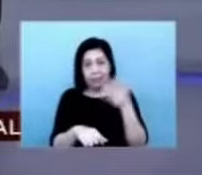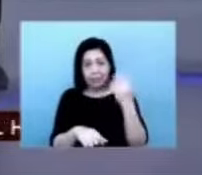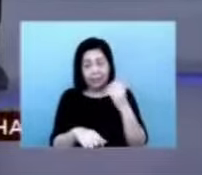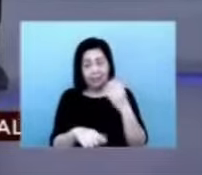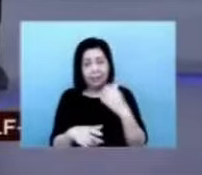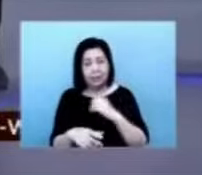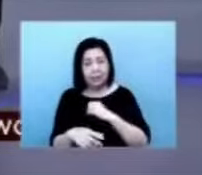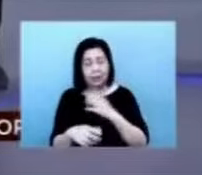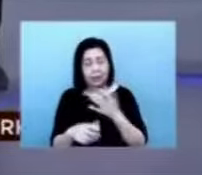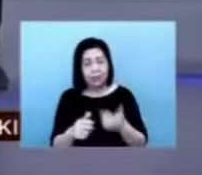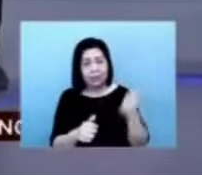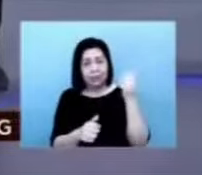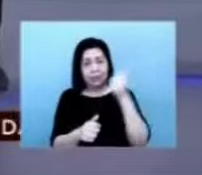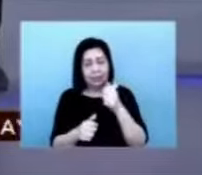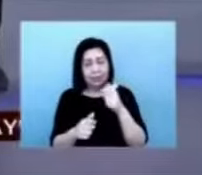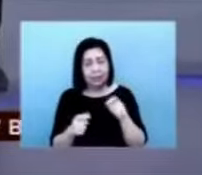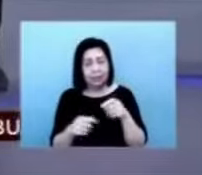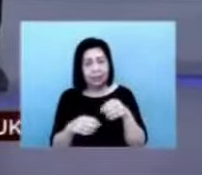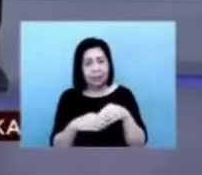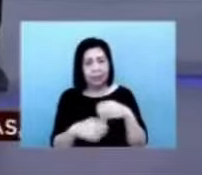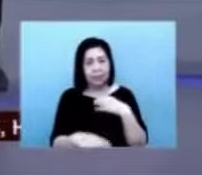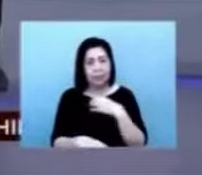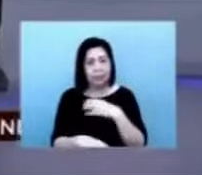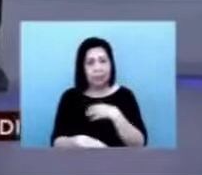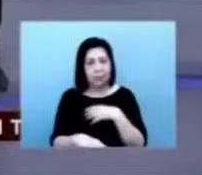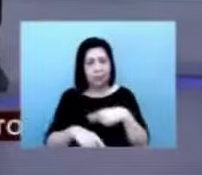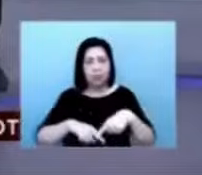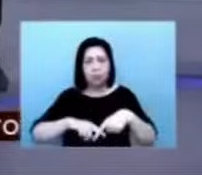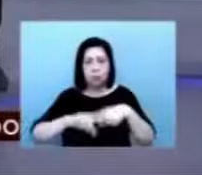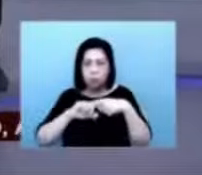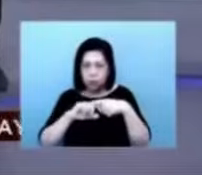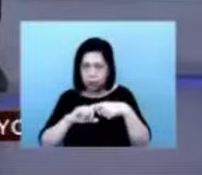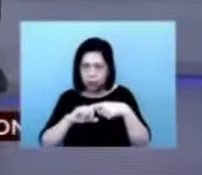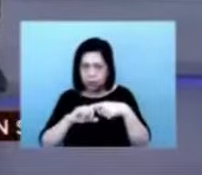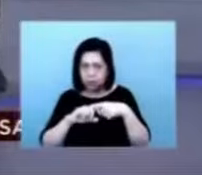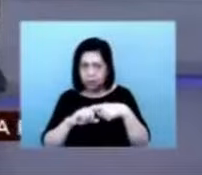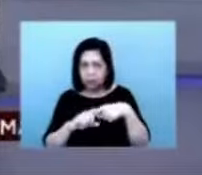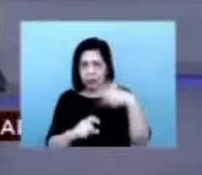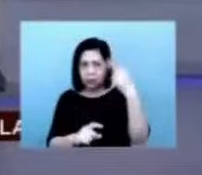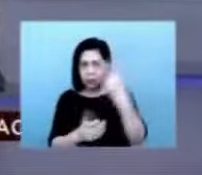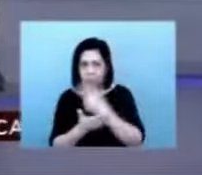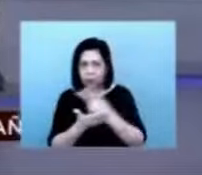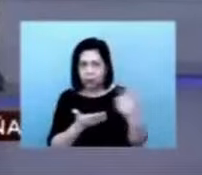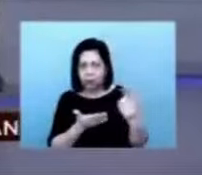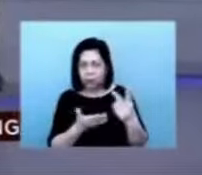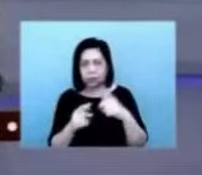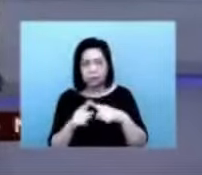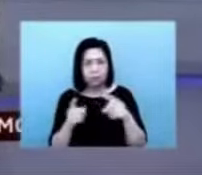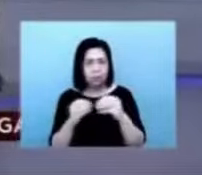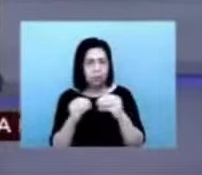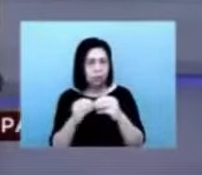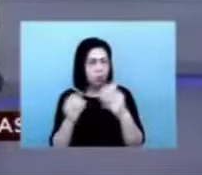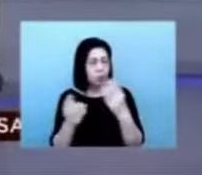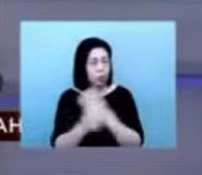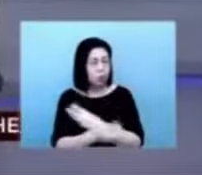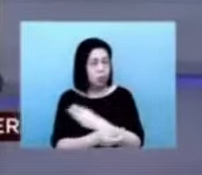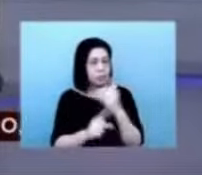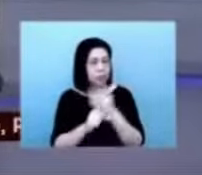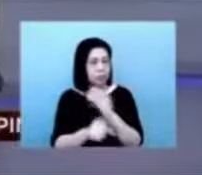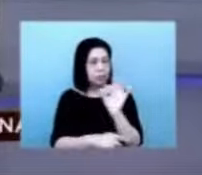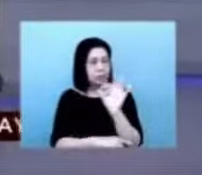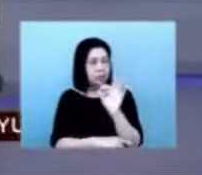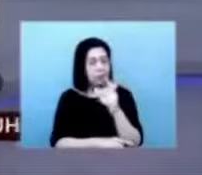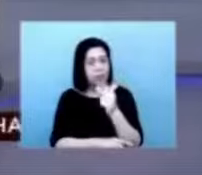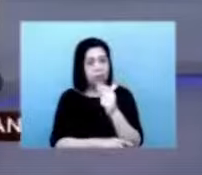ng pinakamalaking supermajority sa Kamara, nasuspinde ng review board ng 2 linggo. Pero ito po ang pinakamatindi. December